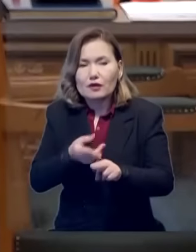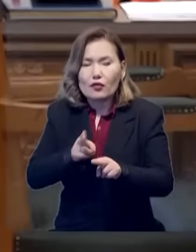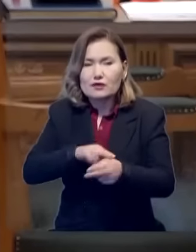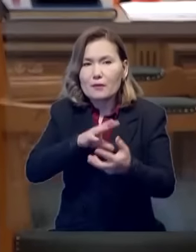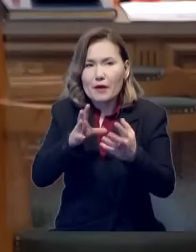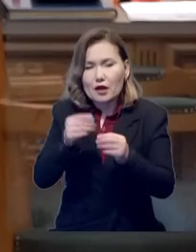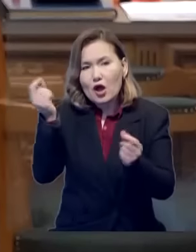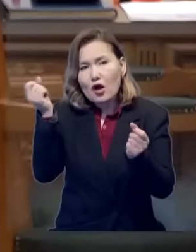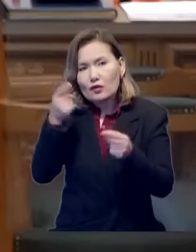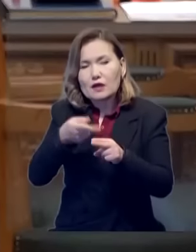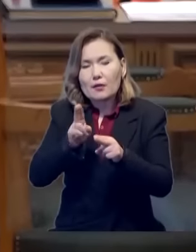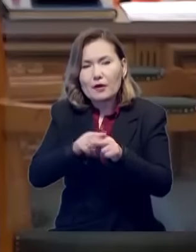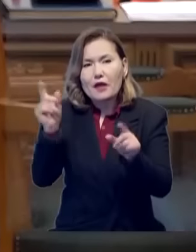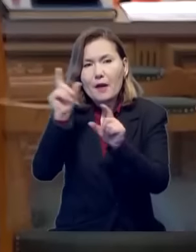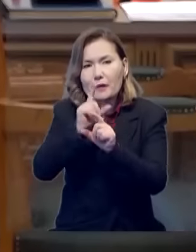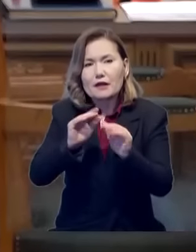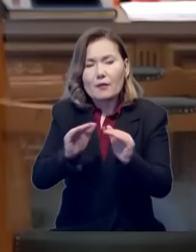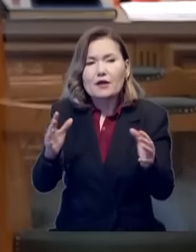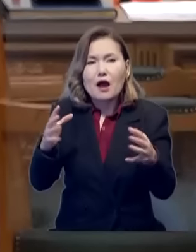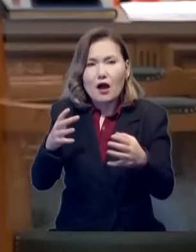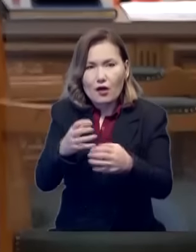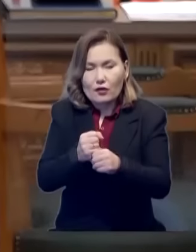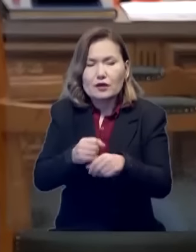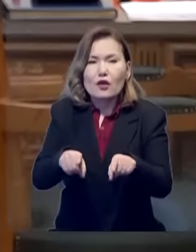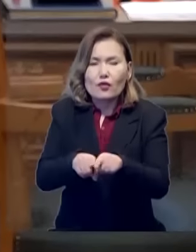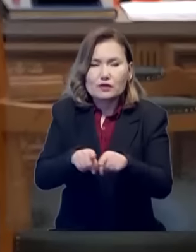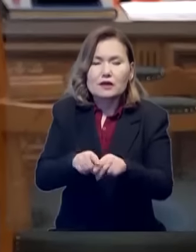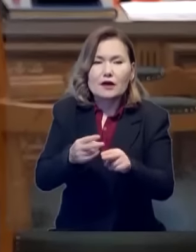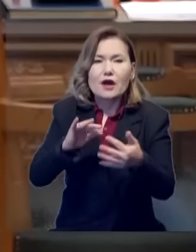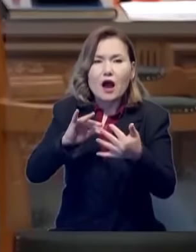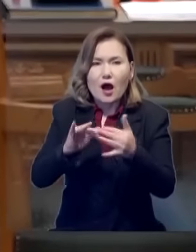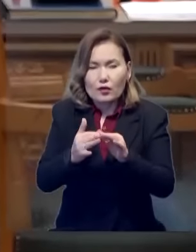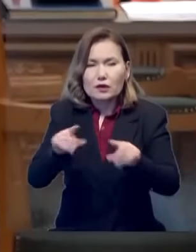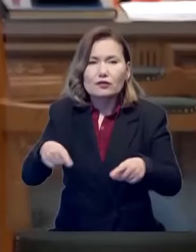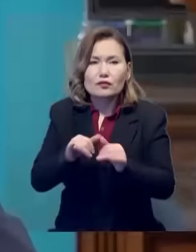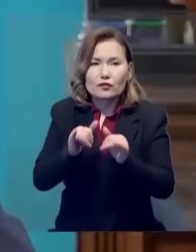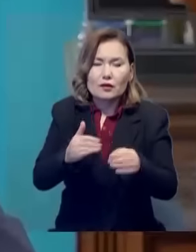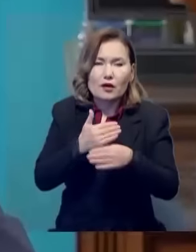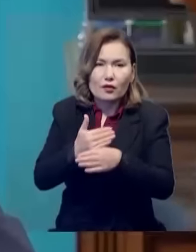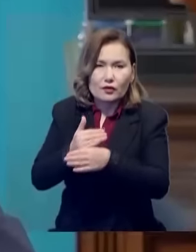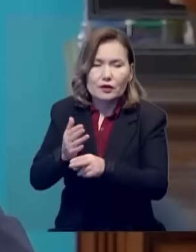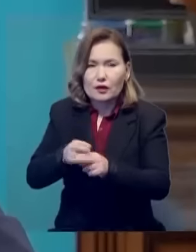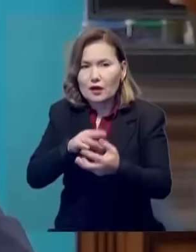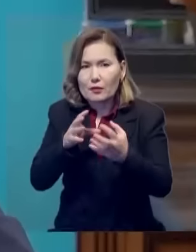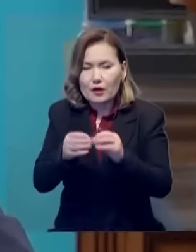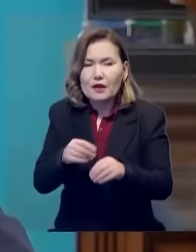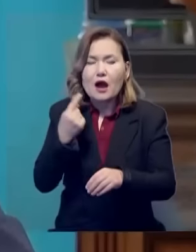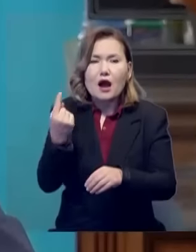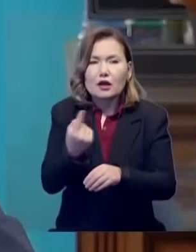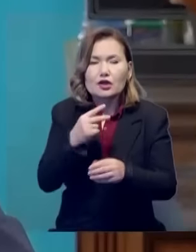азайған, мектептегі жаңа балалардың саны азайып жатқан ауылдарды аламыз. Сонымен қатар шекаралас ауылдарды аламыз. Біз алғашқы